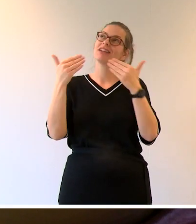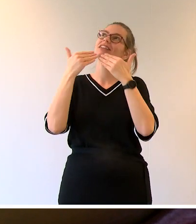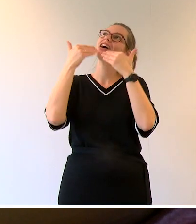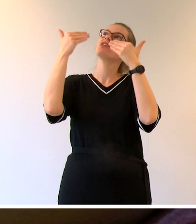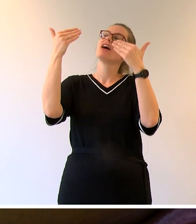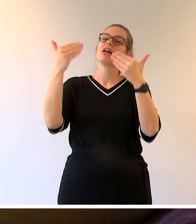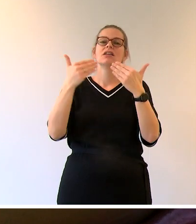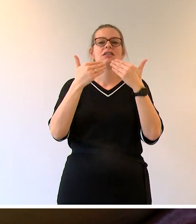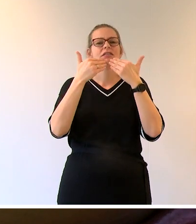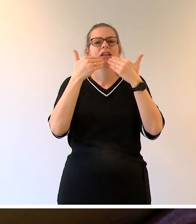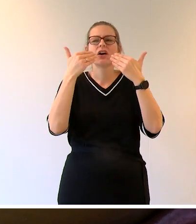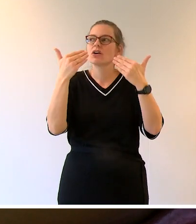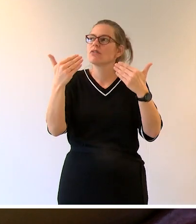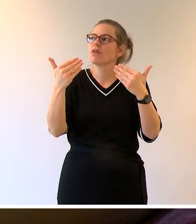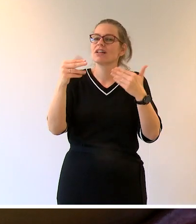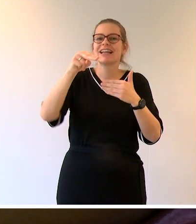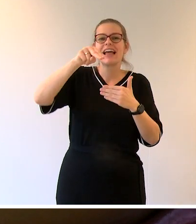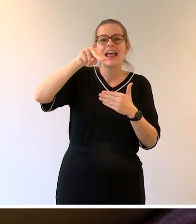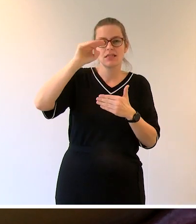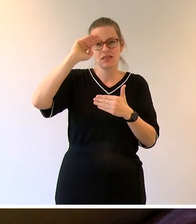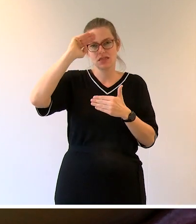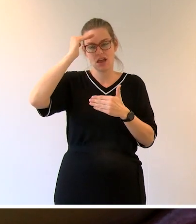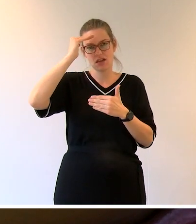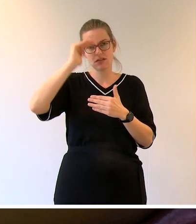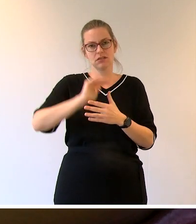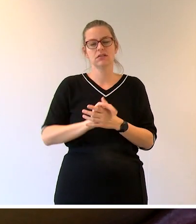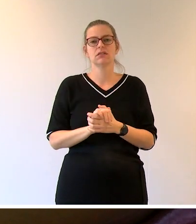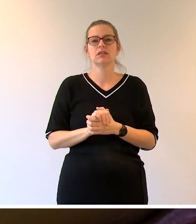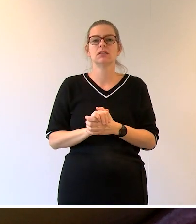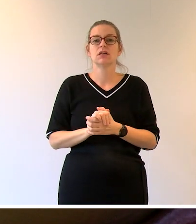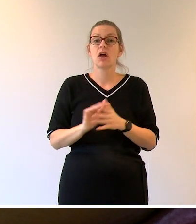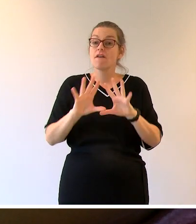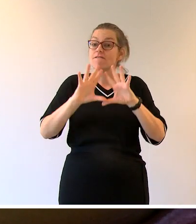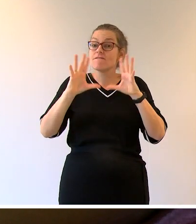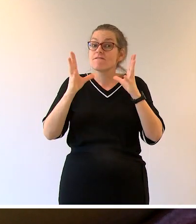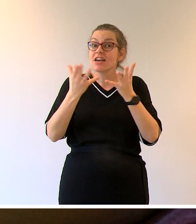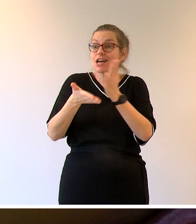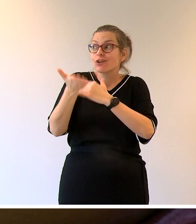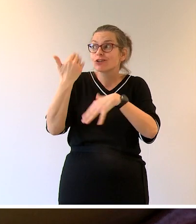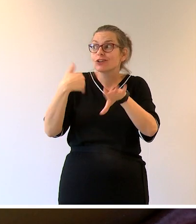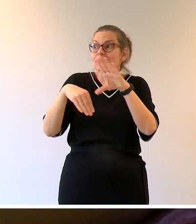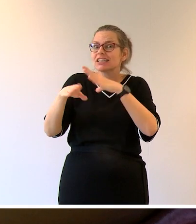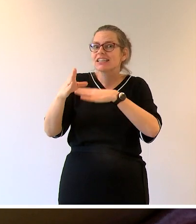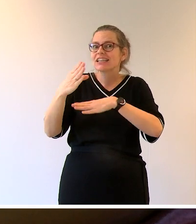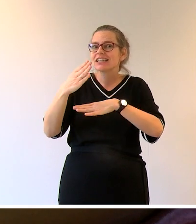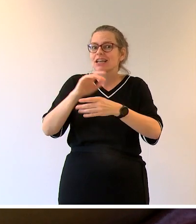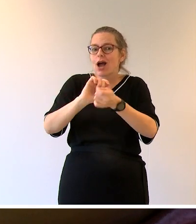We danken u voor de en-nacht, waarin de wereldgeschiedenis weer hoop vatte.